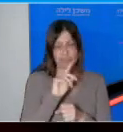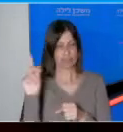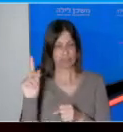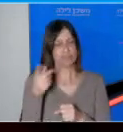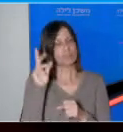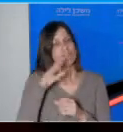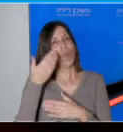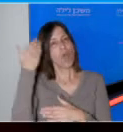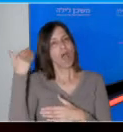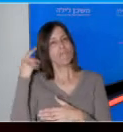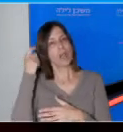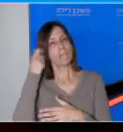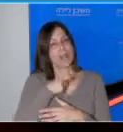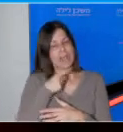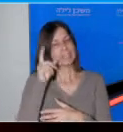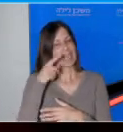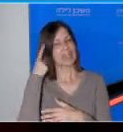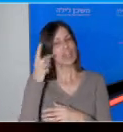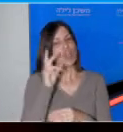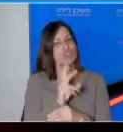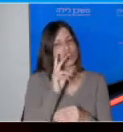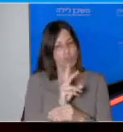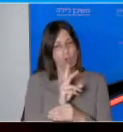שיש לו עבר פלילי, צריכים לדעת לשמור לו